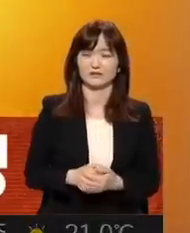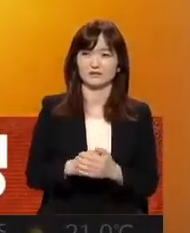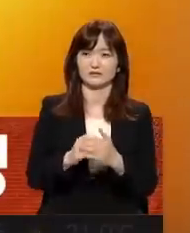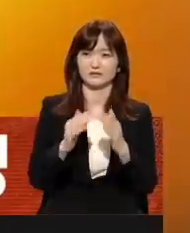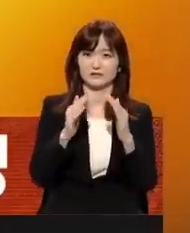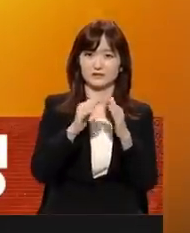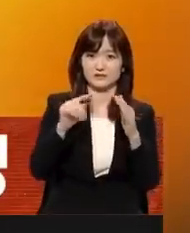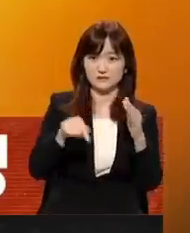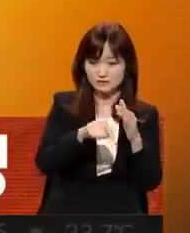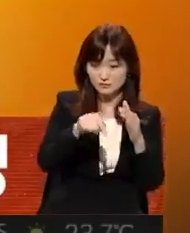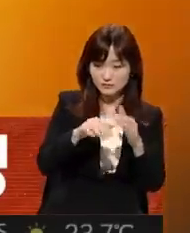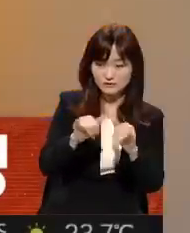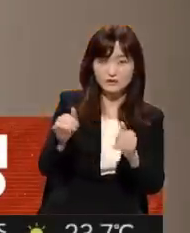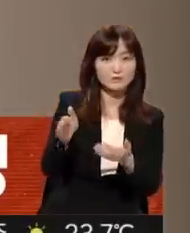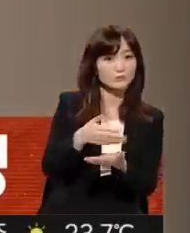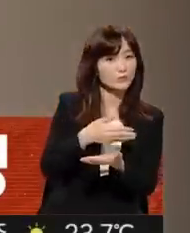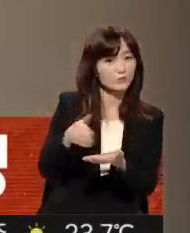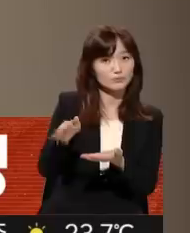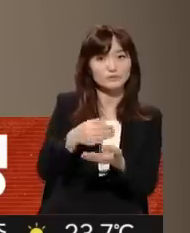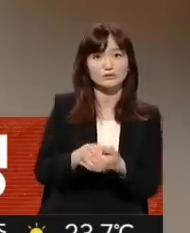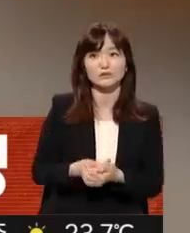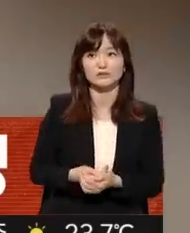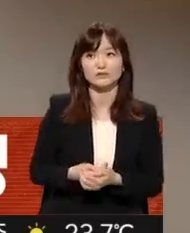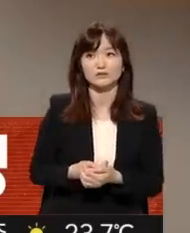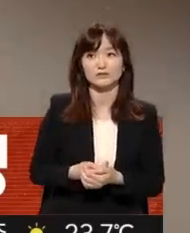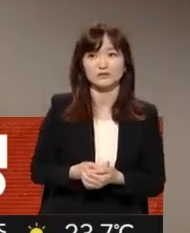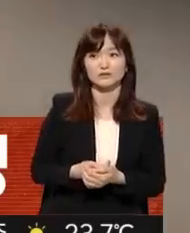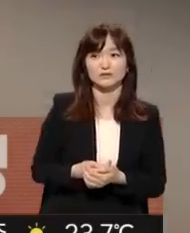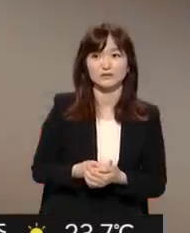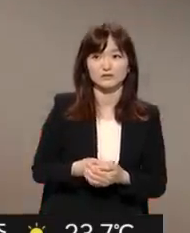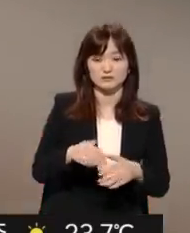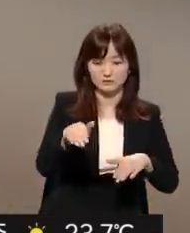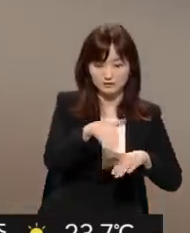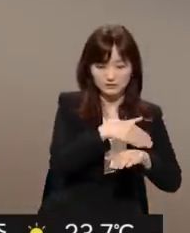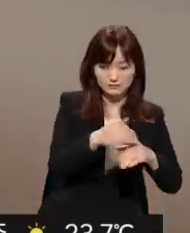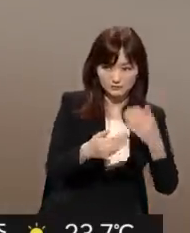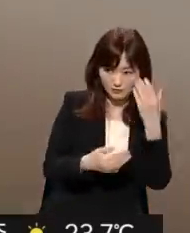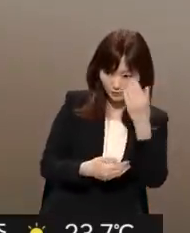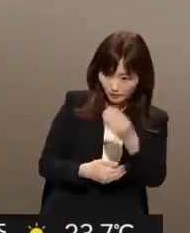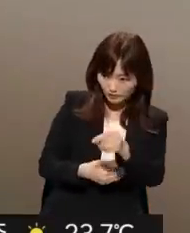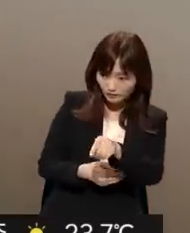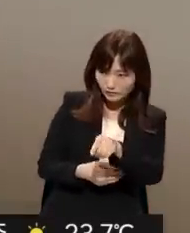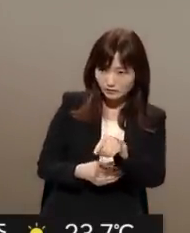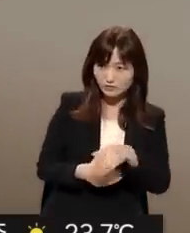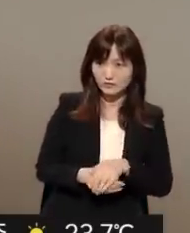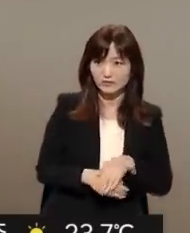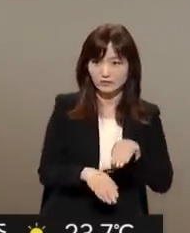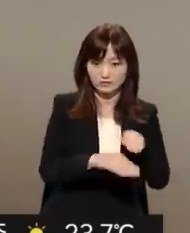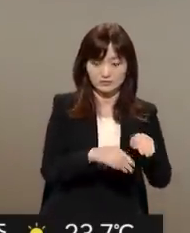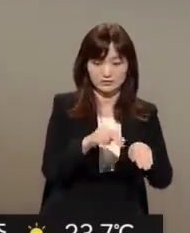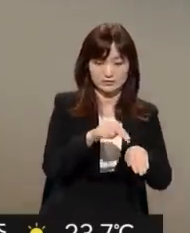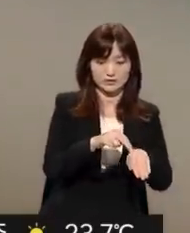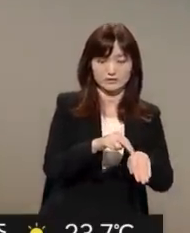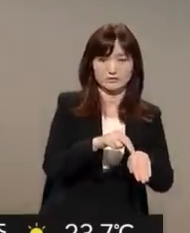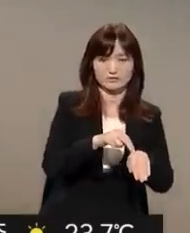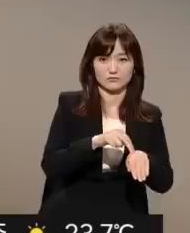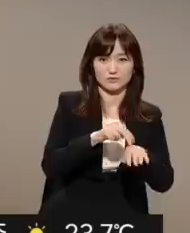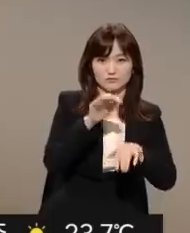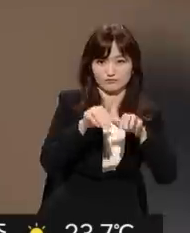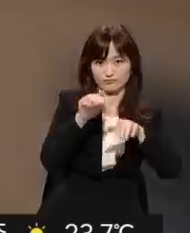집안에 아무도 없었다고 합니다. 근데 지나가다가 이를 발견한 한 남성이 차를 밟고 건물로